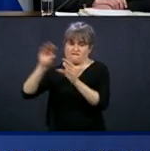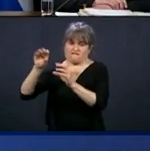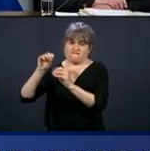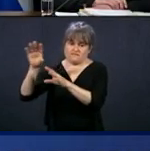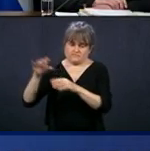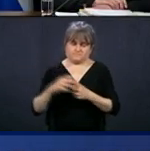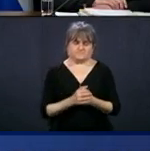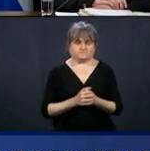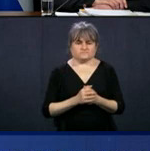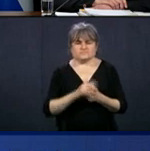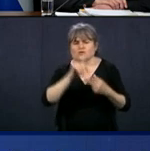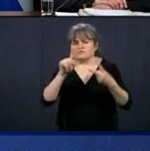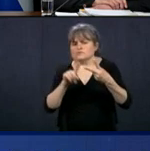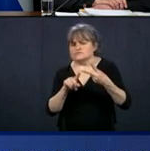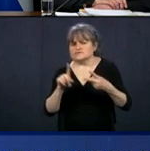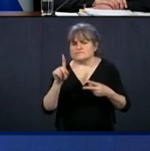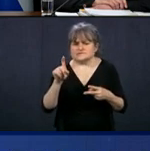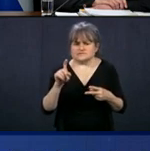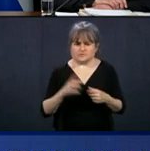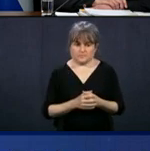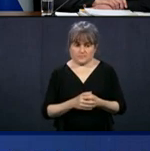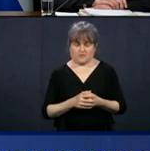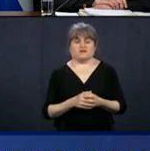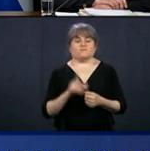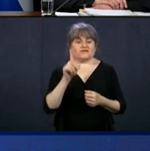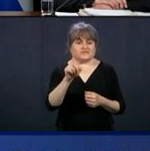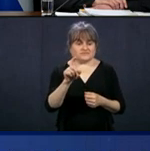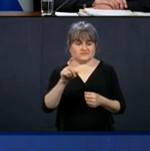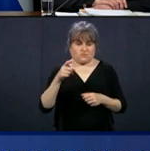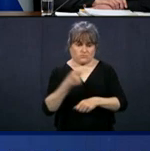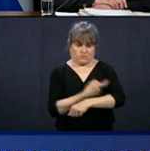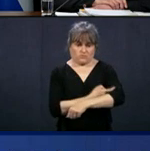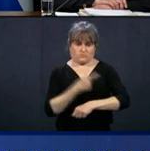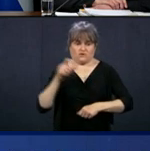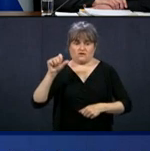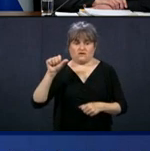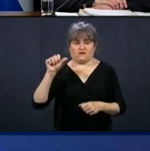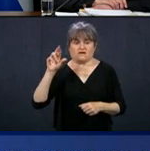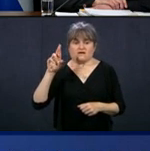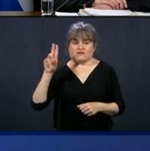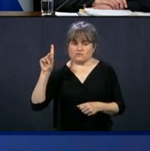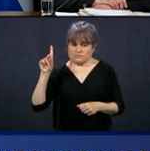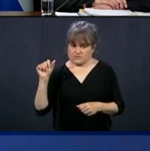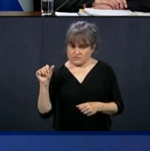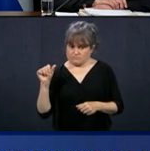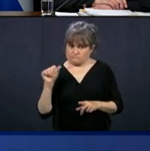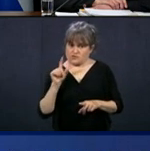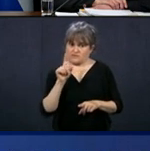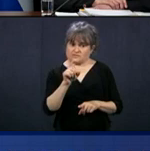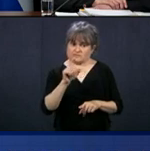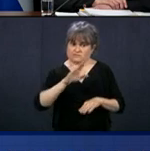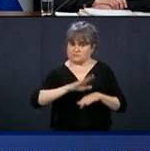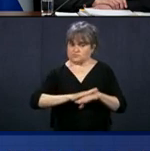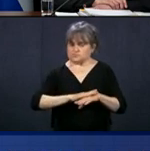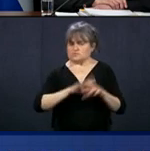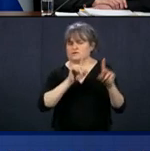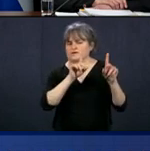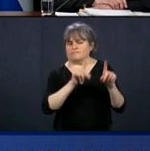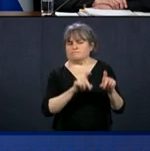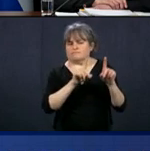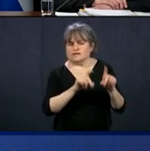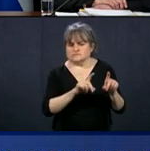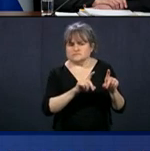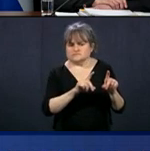Question, docteur Arruda, j'ai une question pour vous au sujet des tests. Parce que là, on est en train